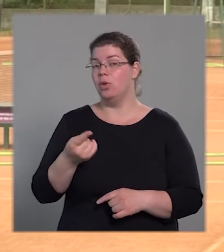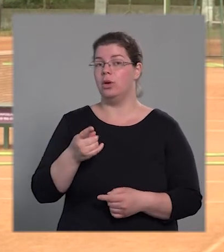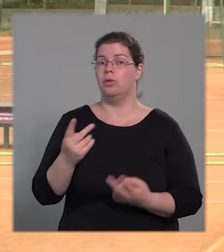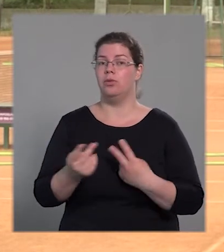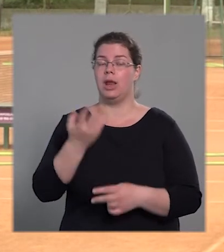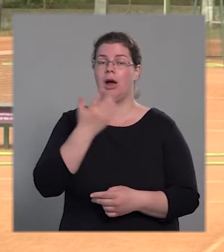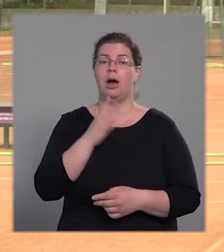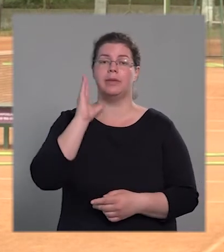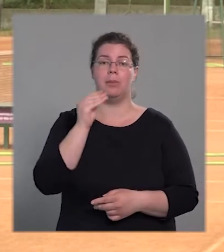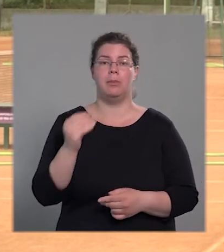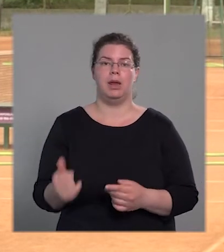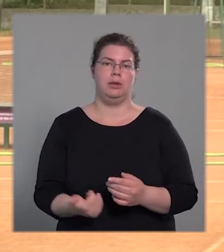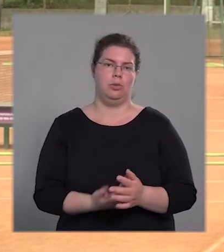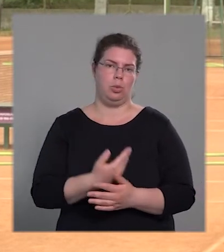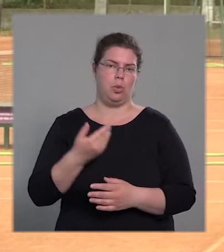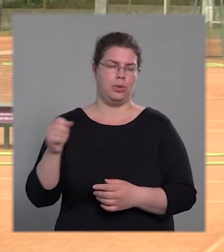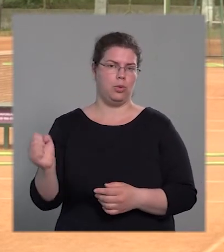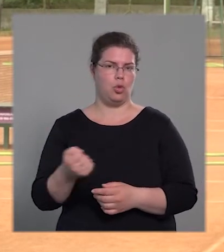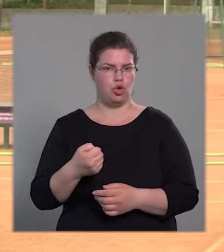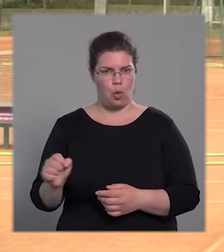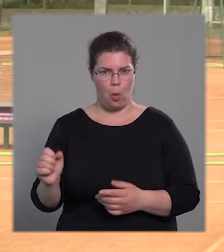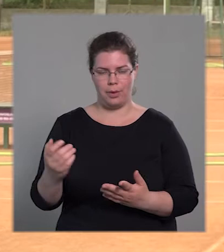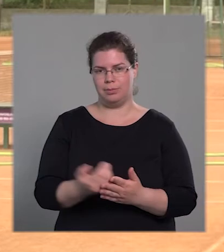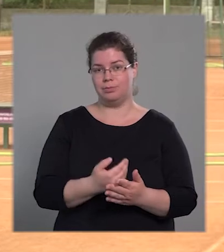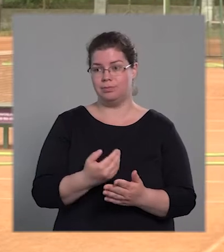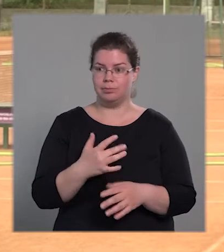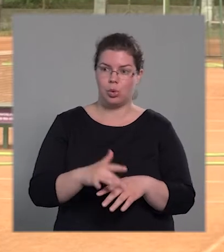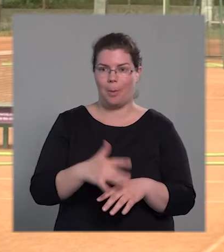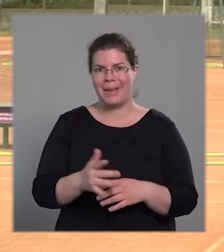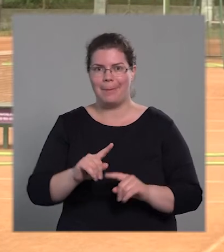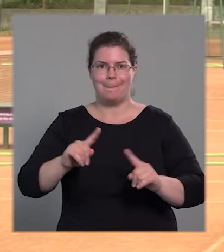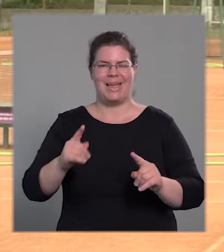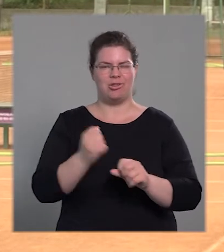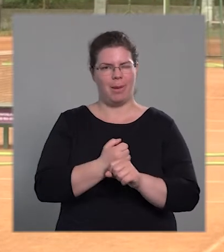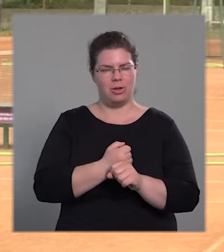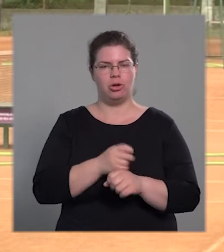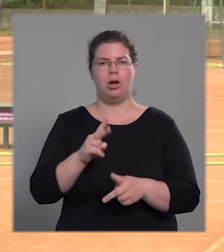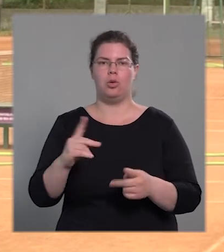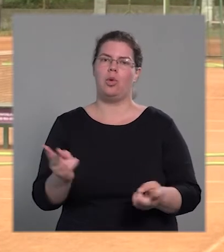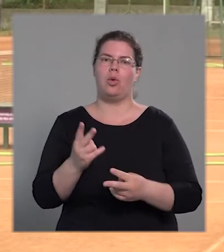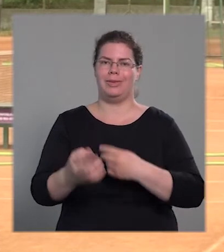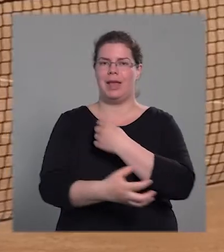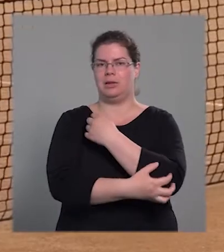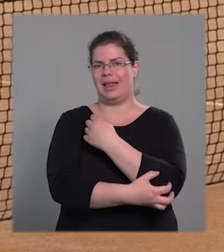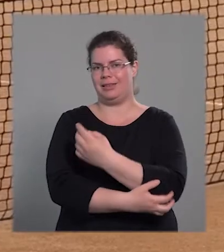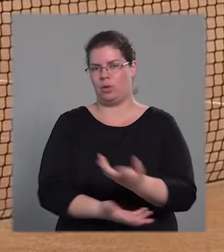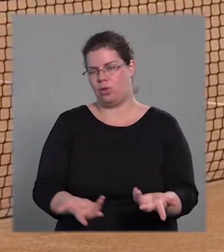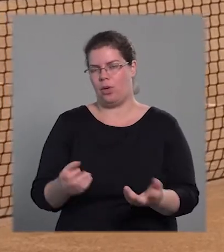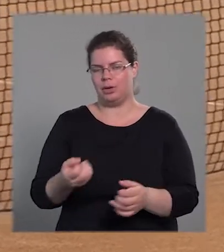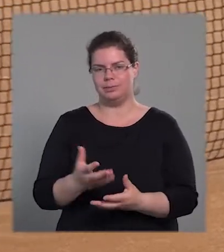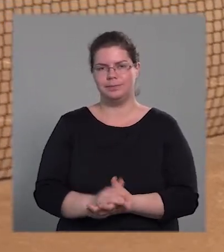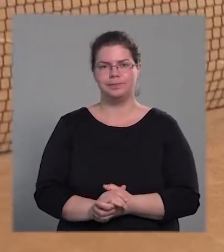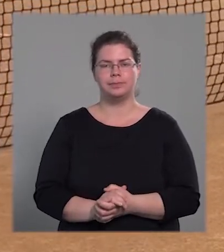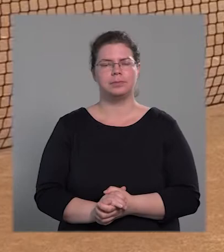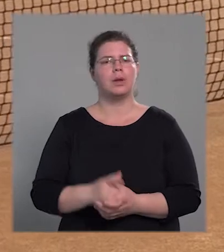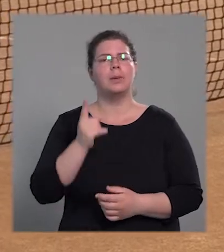az ember egy új ütőt próbál ki, hogy más keménységűre van húzva, és akkor könnyen előjöhet a teniszkönyök. A vendégek még